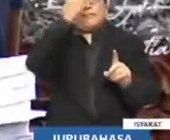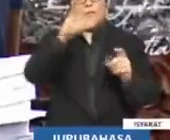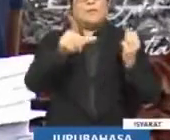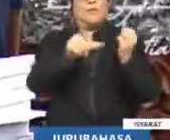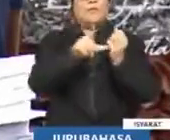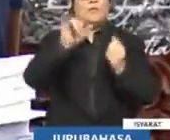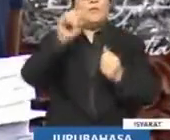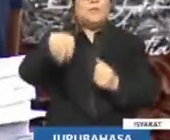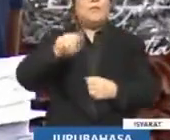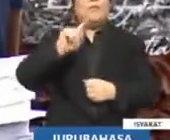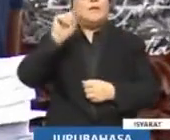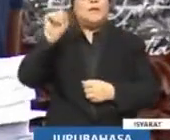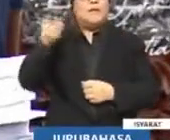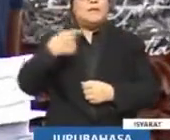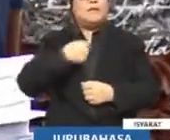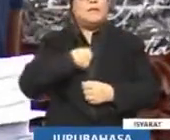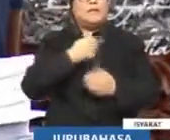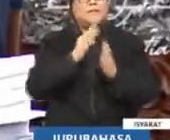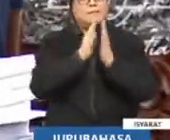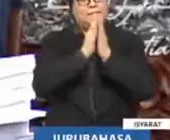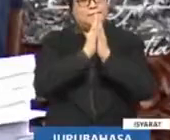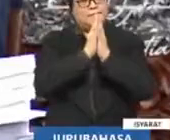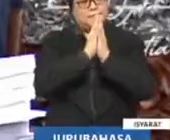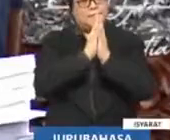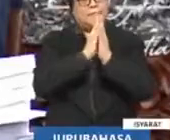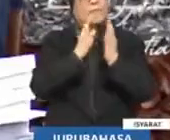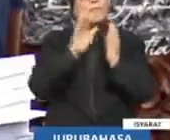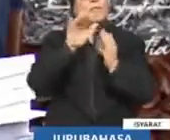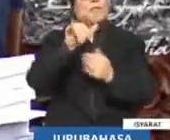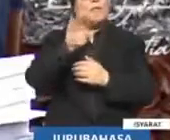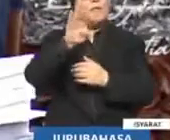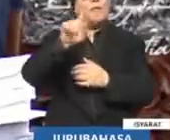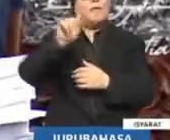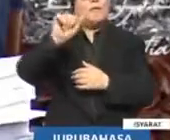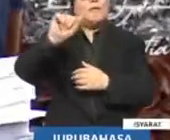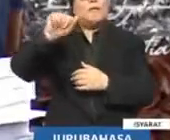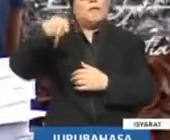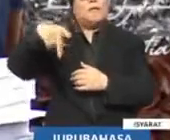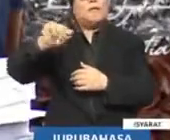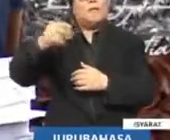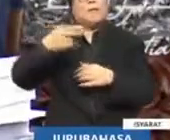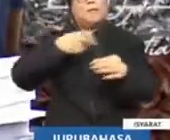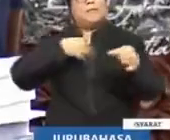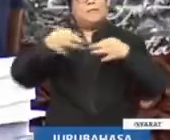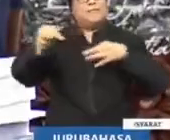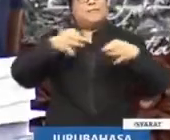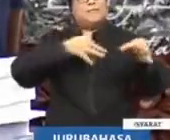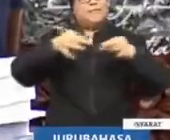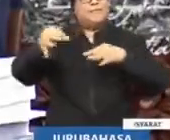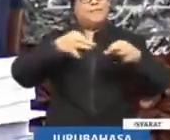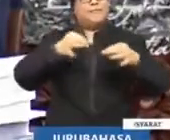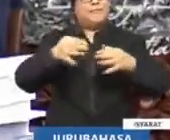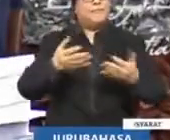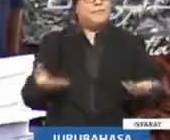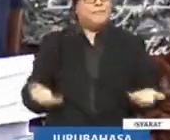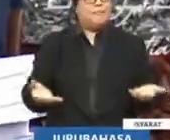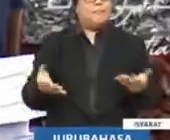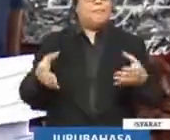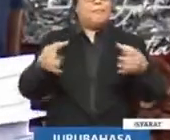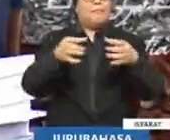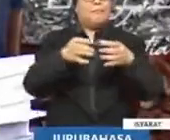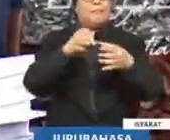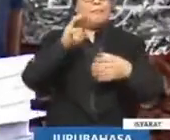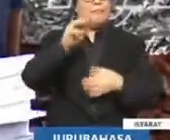cemilan Spike cuma saya memohon yang hormat apa menjelaskan Adakah Pati